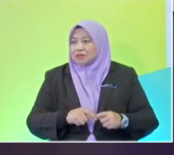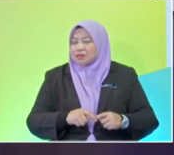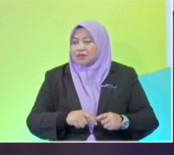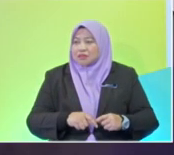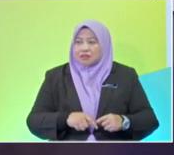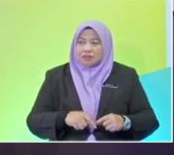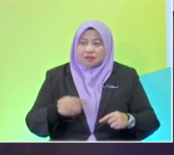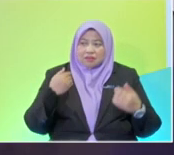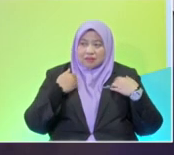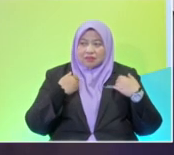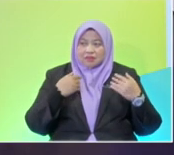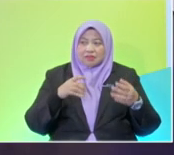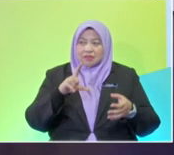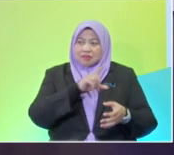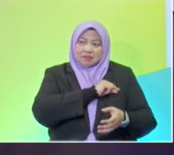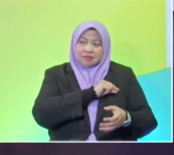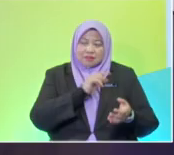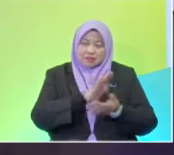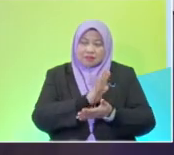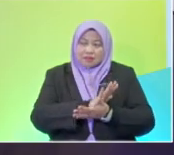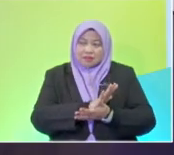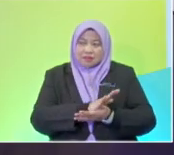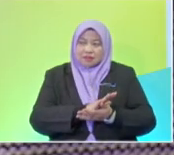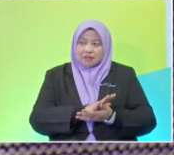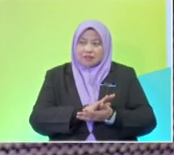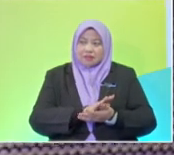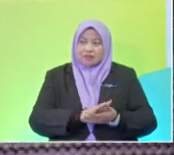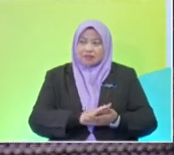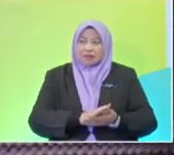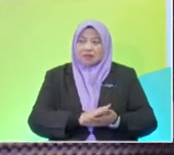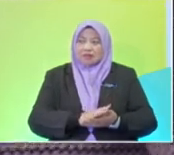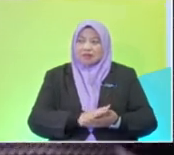depan ya satu dua